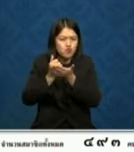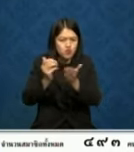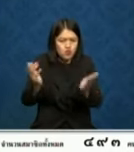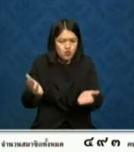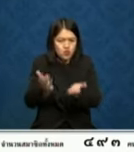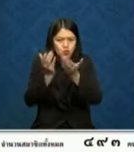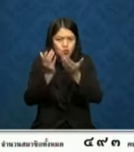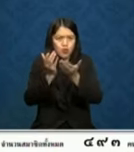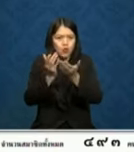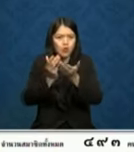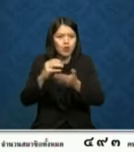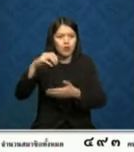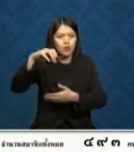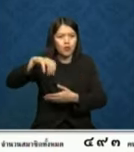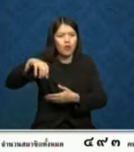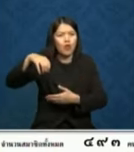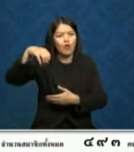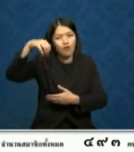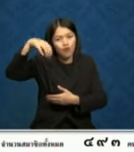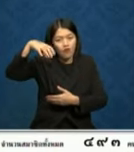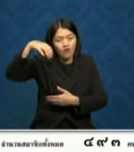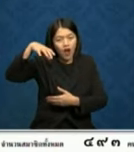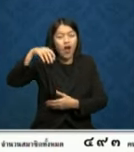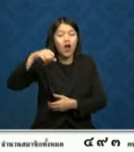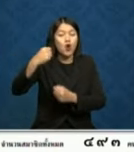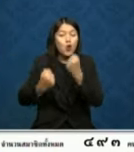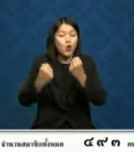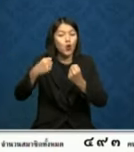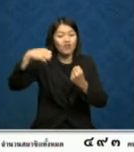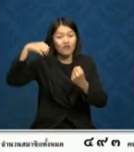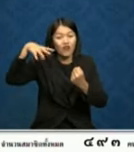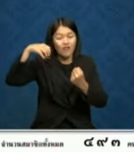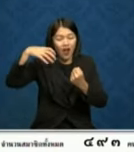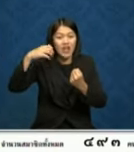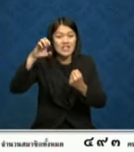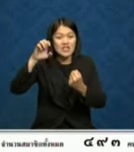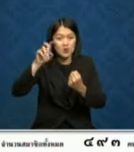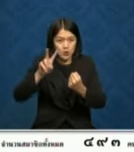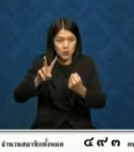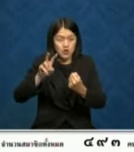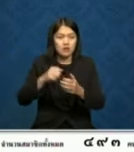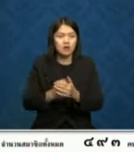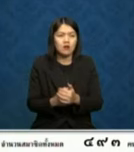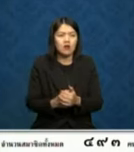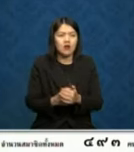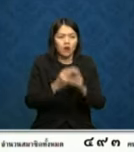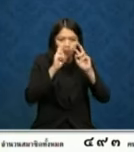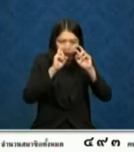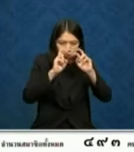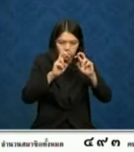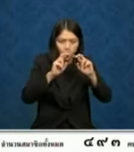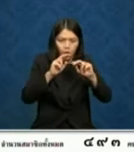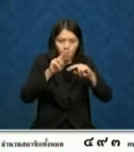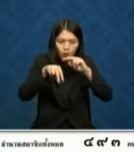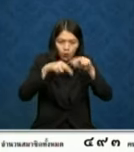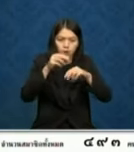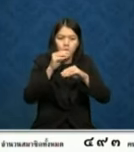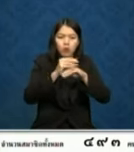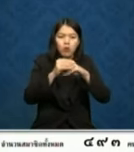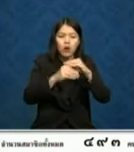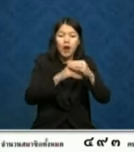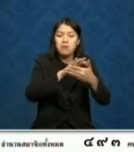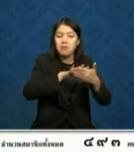ให้มีการตั้งสถานีอัดประจุไฟฟ้าสำหรับยานยนต์ทั้งที่จากผลสำรวจของโครงการจัดทำแผนการ